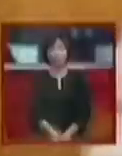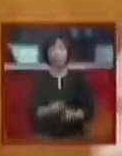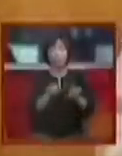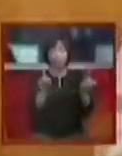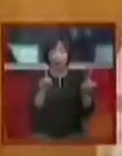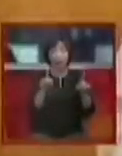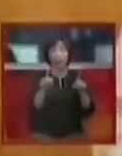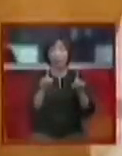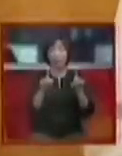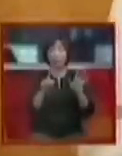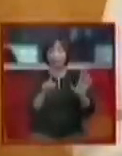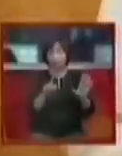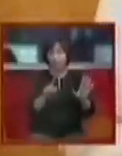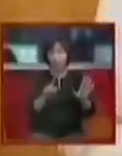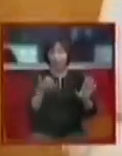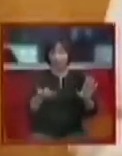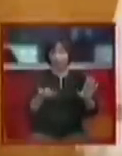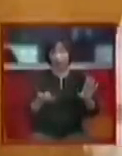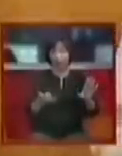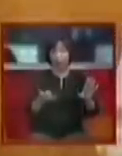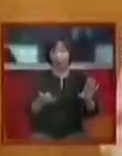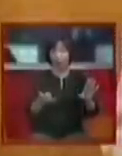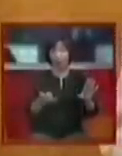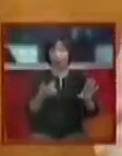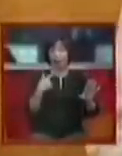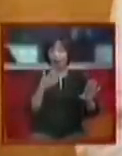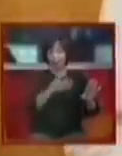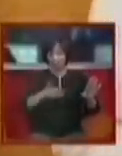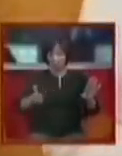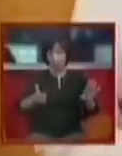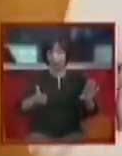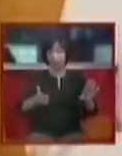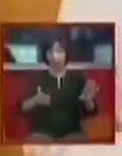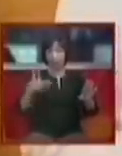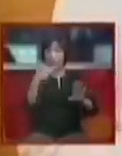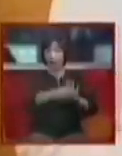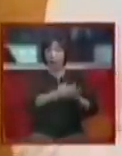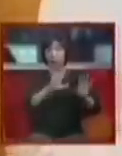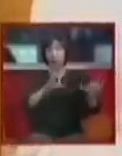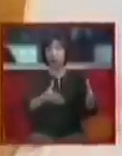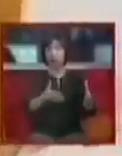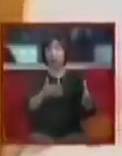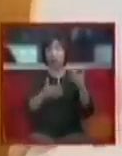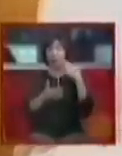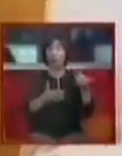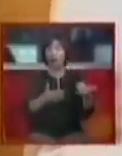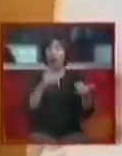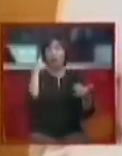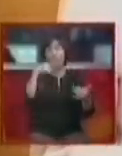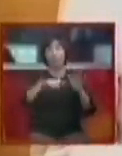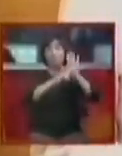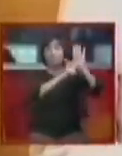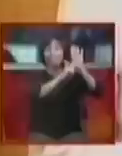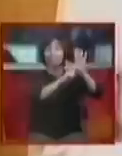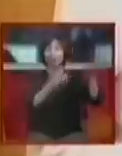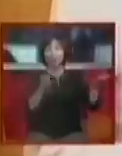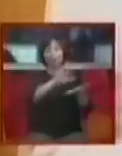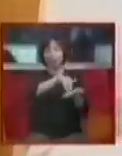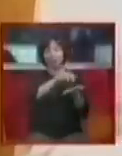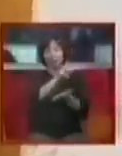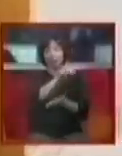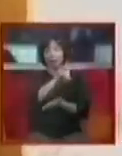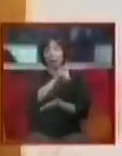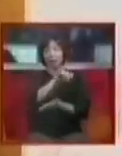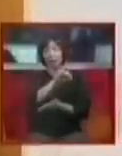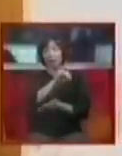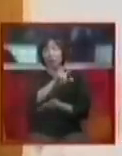Pero sa kabila nito, ngayon pa lang may nagpaplano ng mag-cut classes para magpikit sa Mendiola.